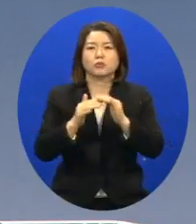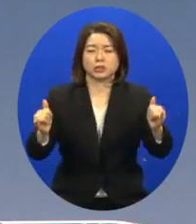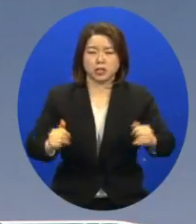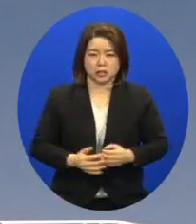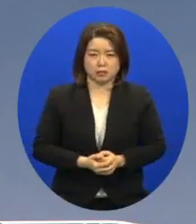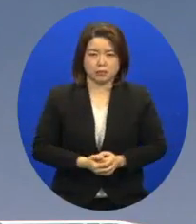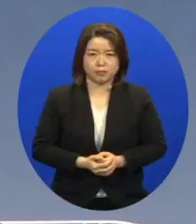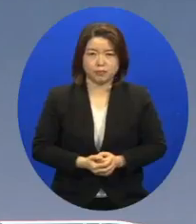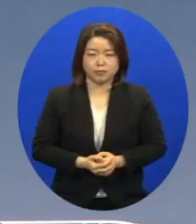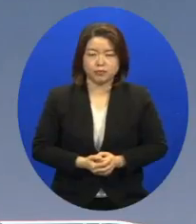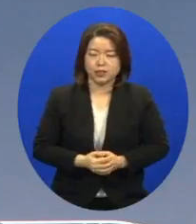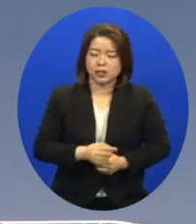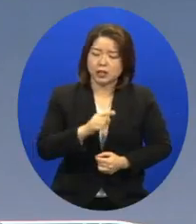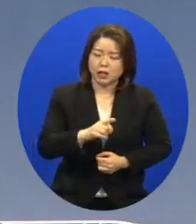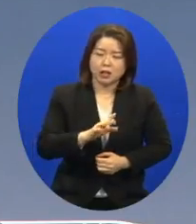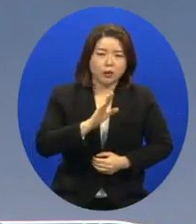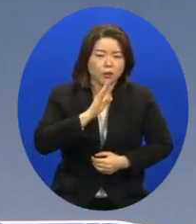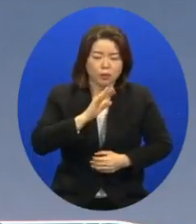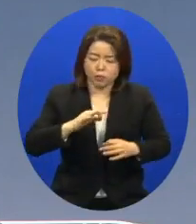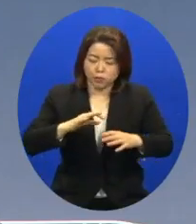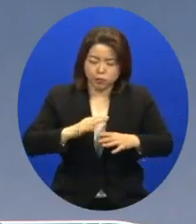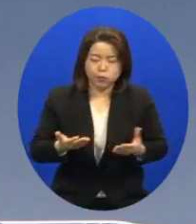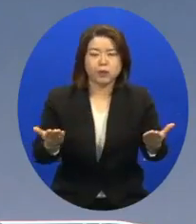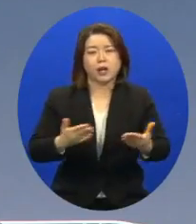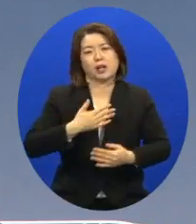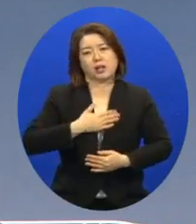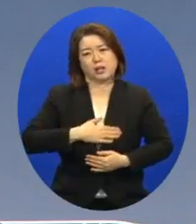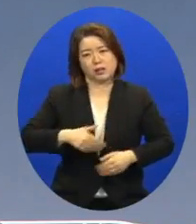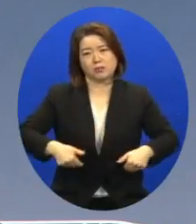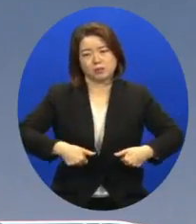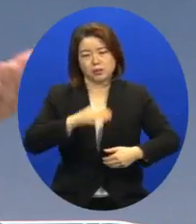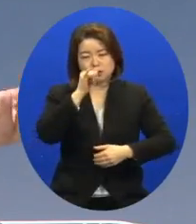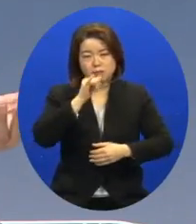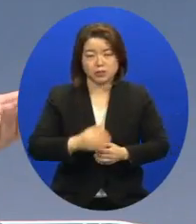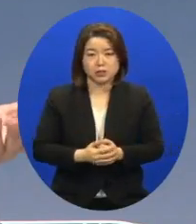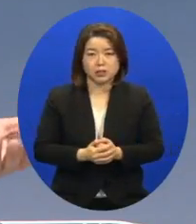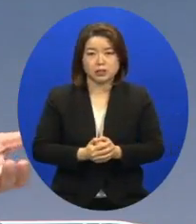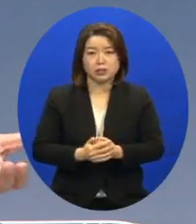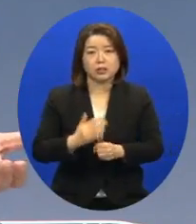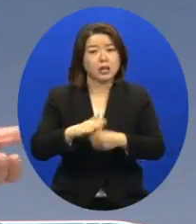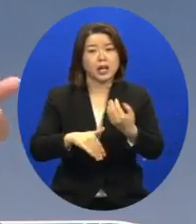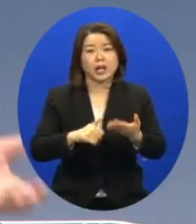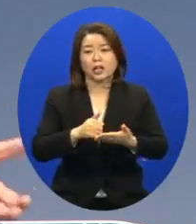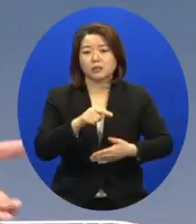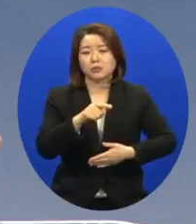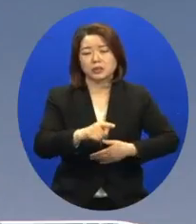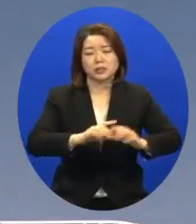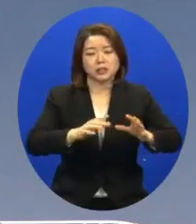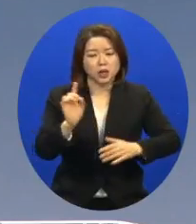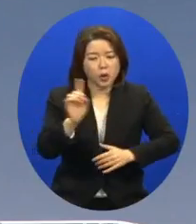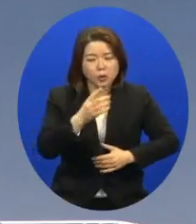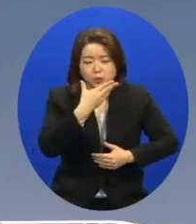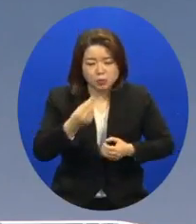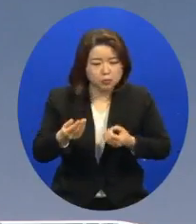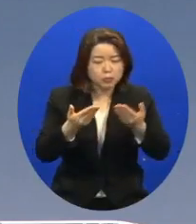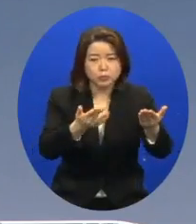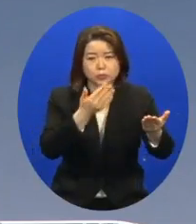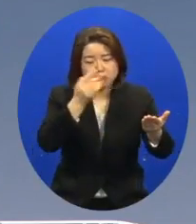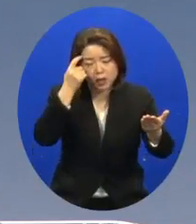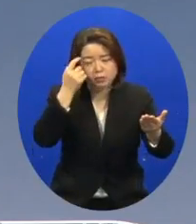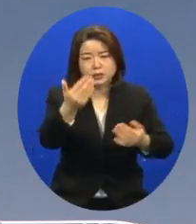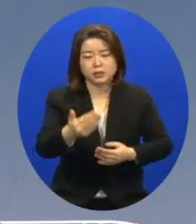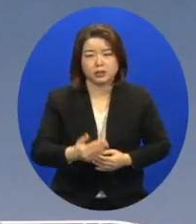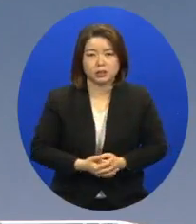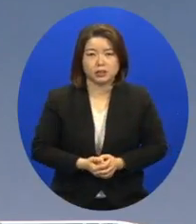여러분이 것이 얼마나 무서운 일인지 알아야 합니다 하나님이 어떻게 거의 나라를 복을 주실 수 있겠습니까